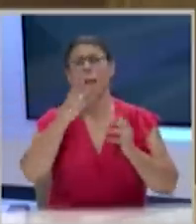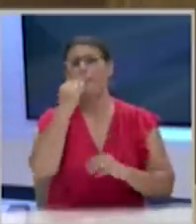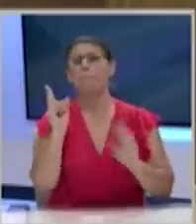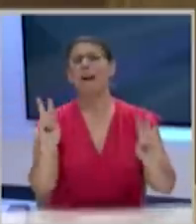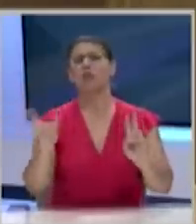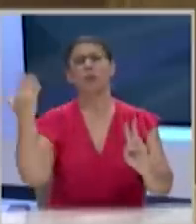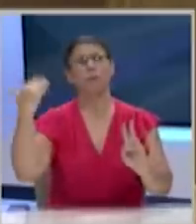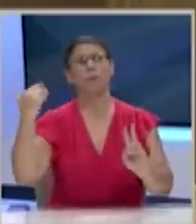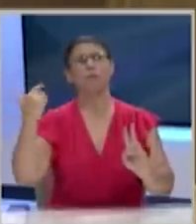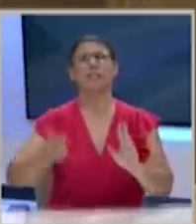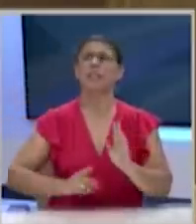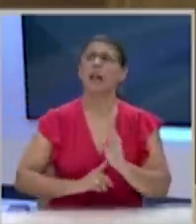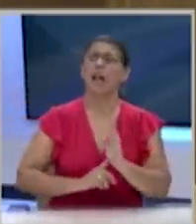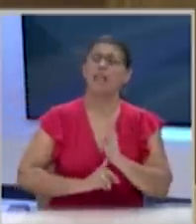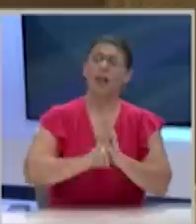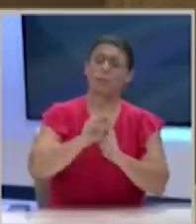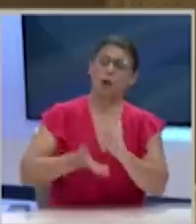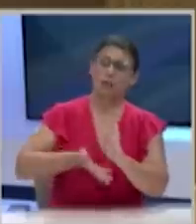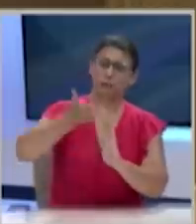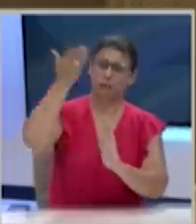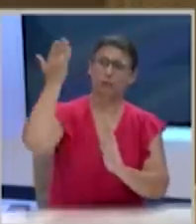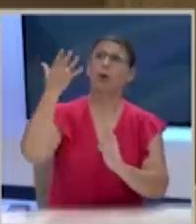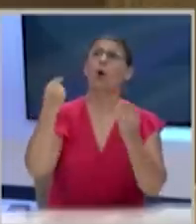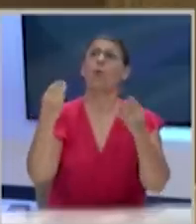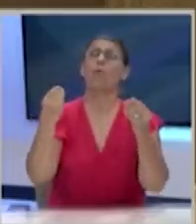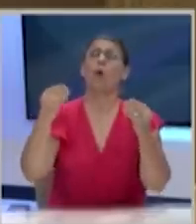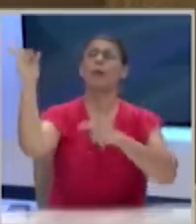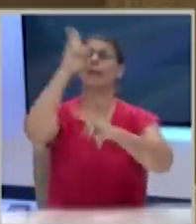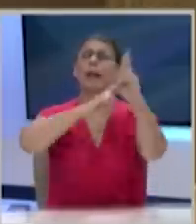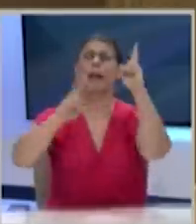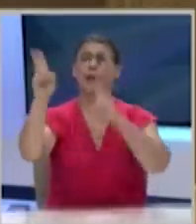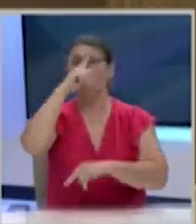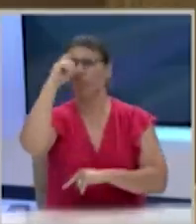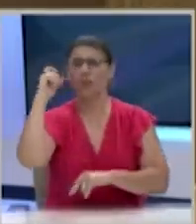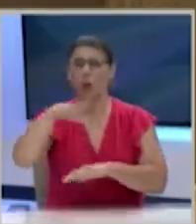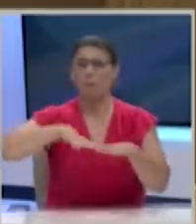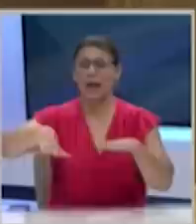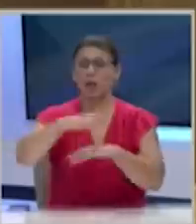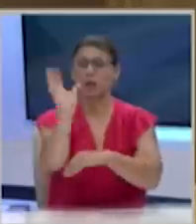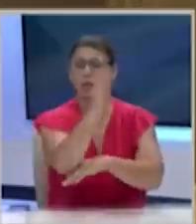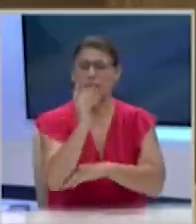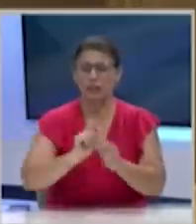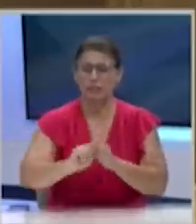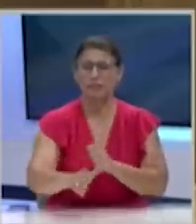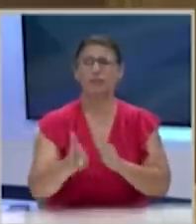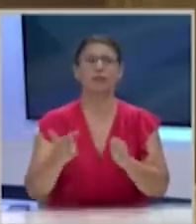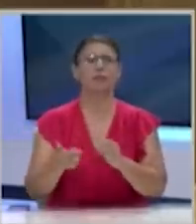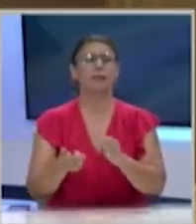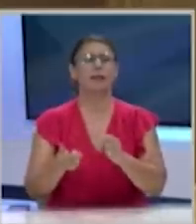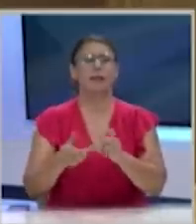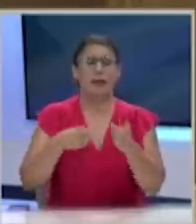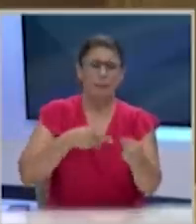οι καύσονες, οι ακραίες και πρωτόγνωρες καιρικές συνθήκες, οι δύσβατες περιοχές, οι εμπριστές, οι ασήμετρες